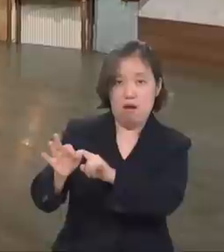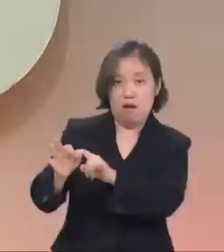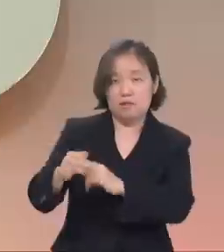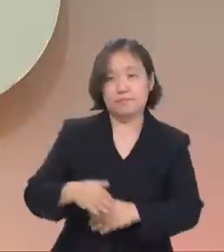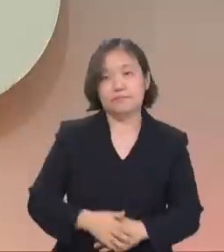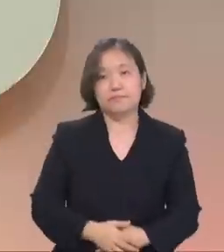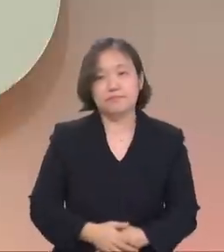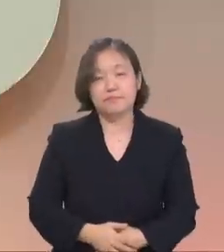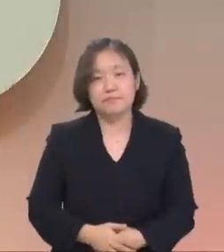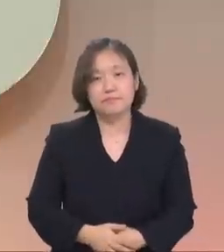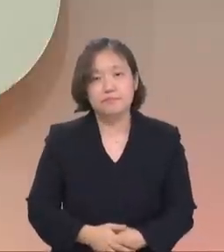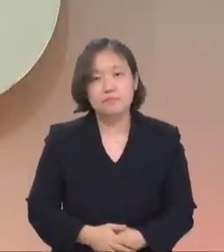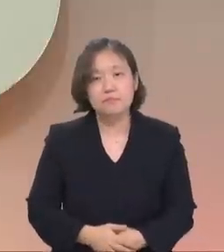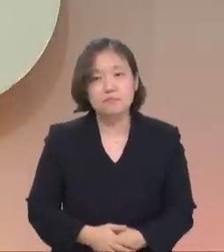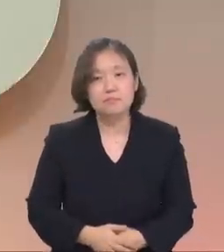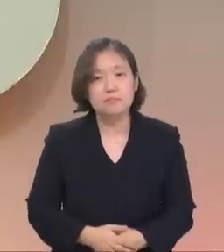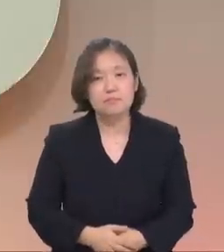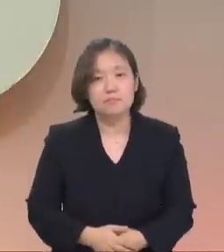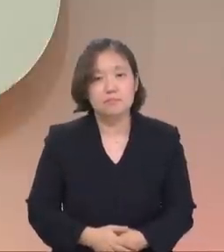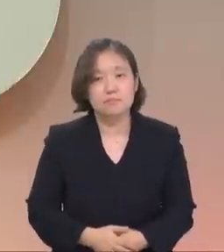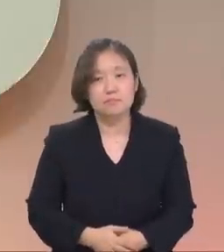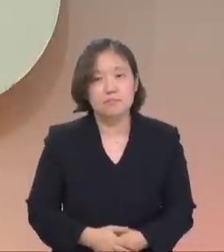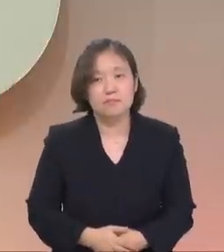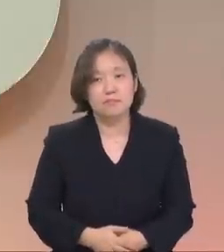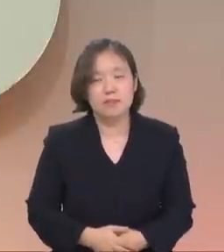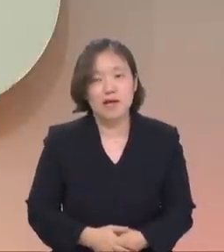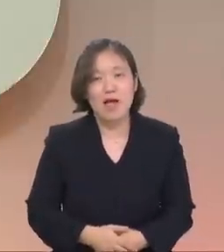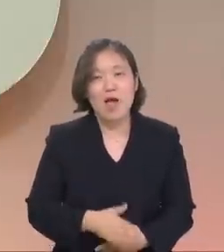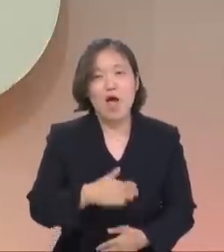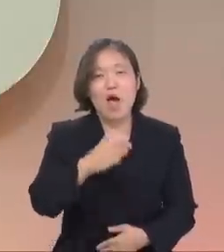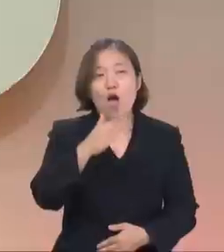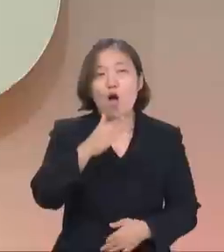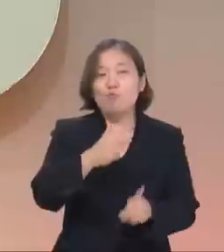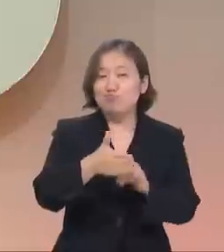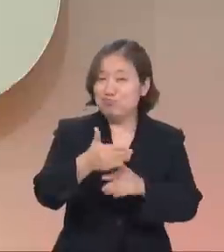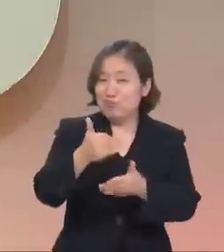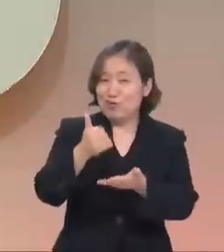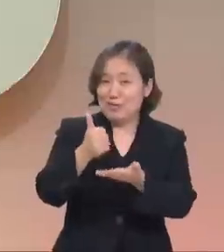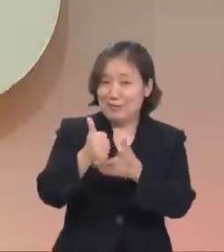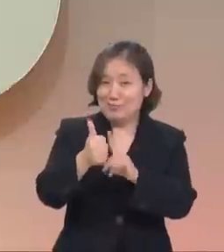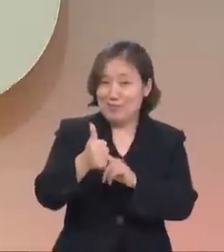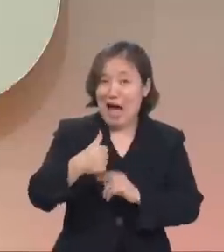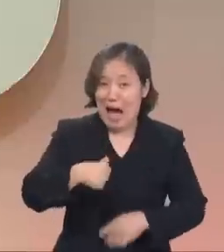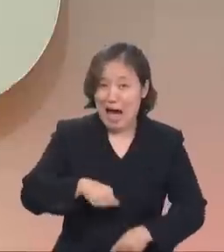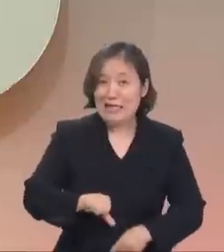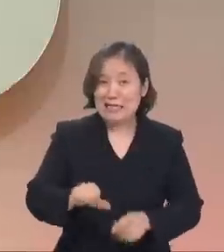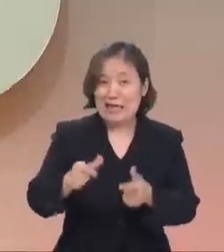마치 당신의 외아들과 같이 생각하신다라는